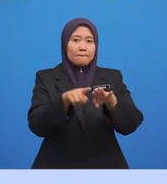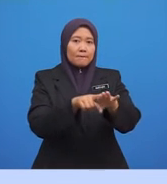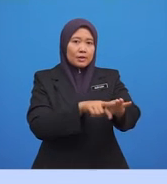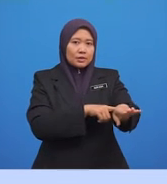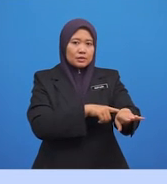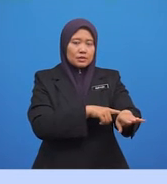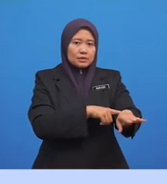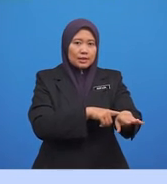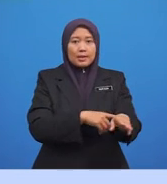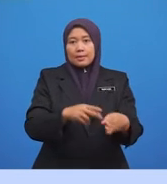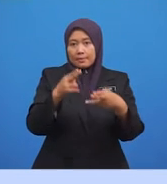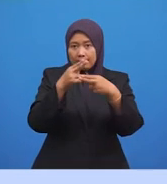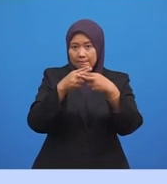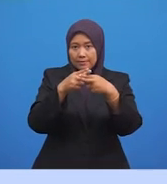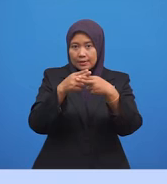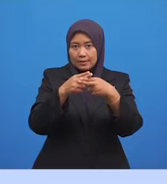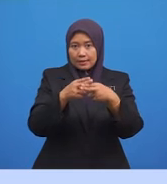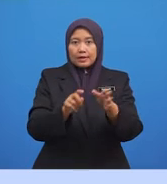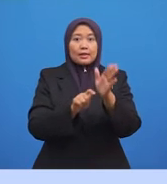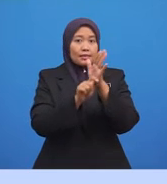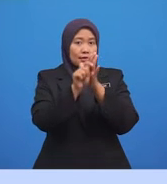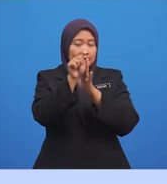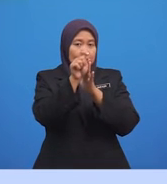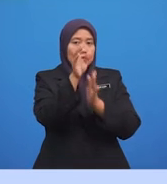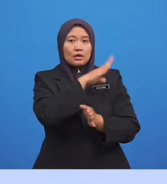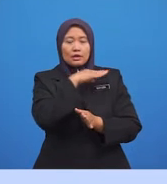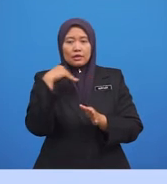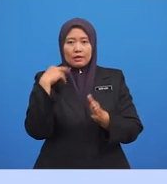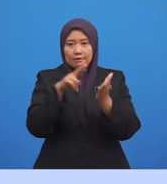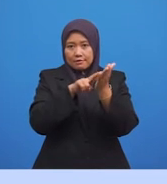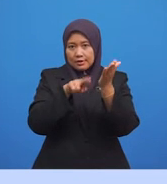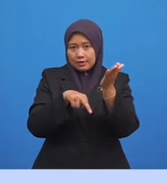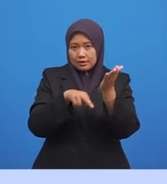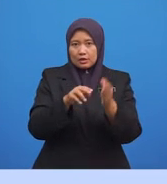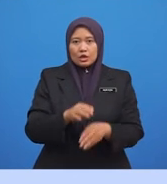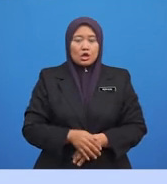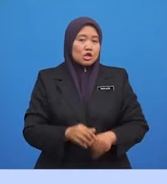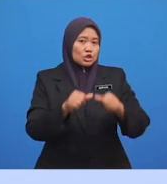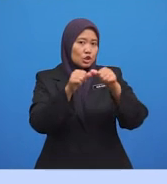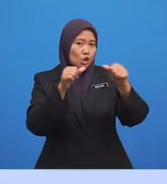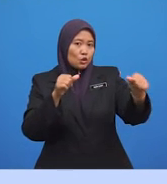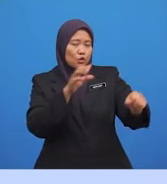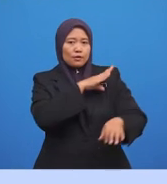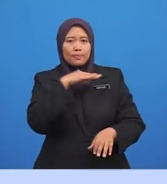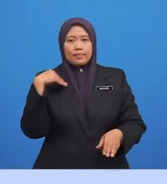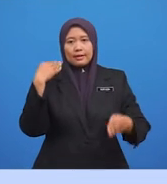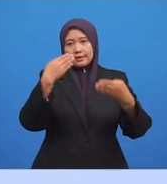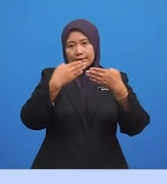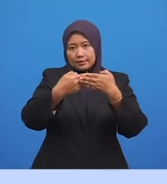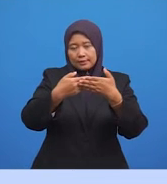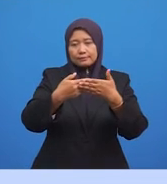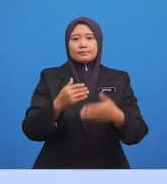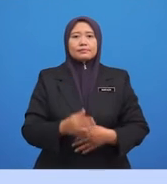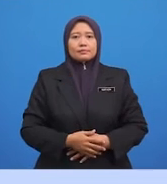panjang dan pendek, tinggi dan rendah, jauh dan